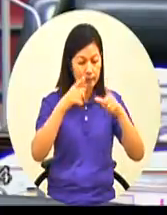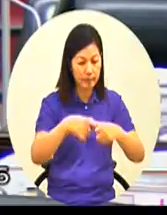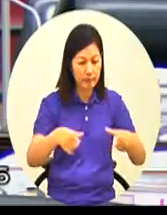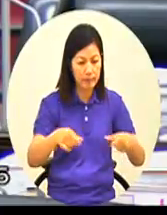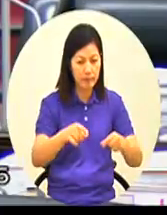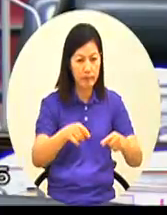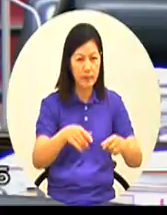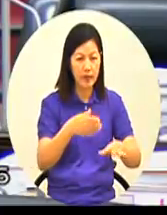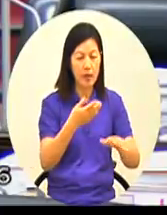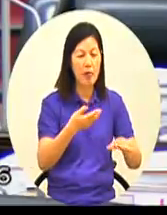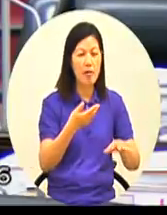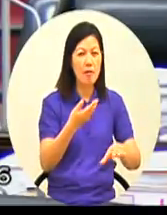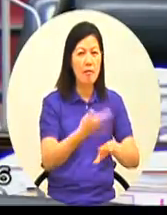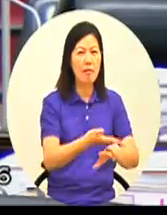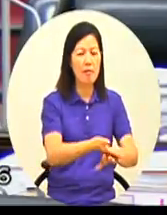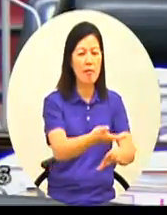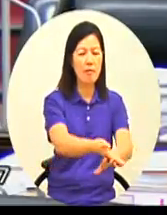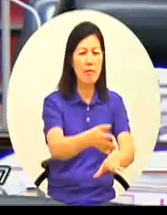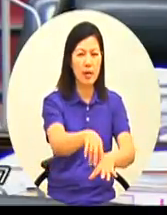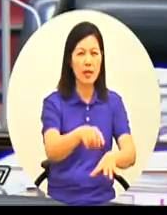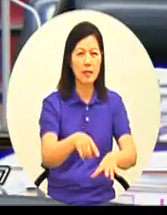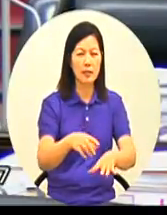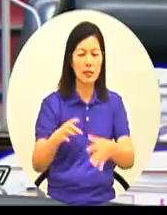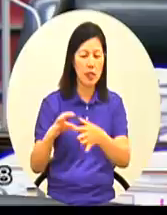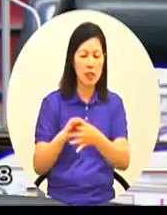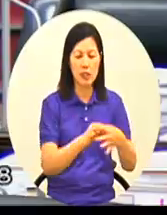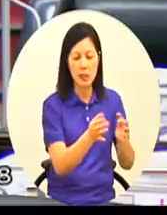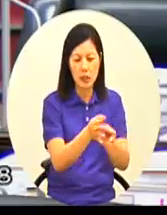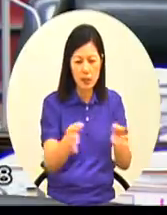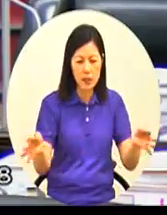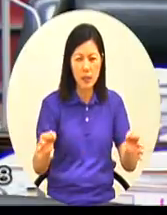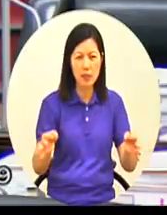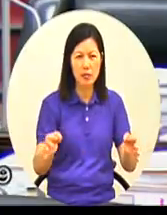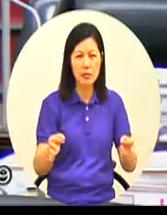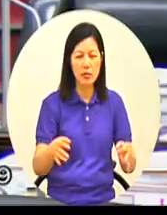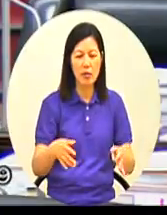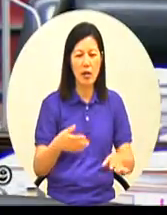签，来联署或是来表达意见，还要去摆